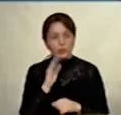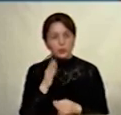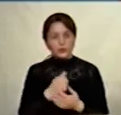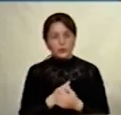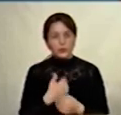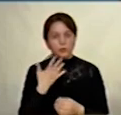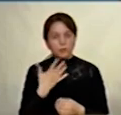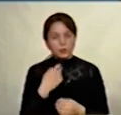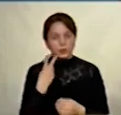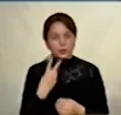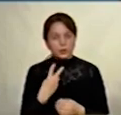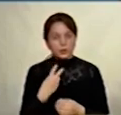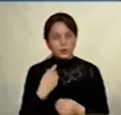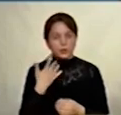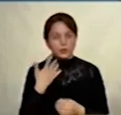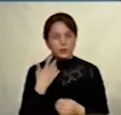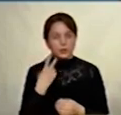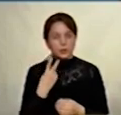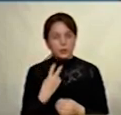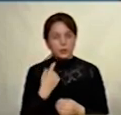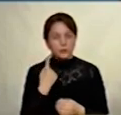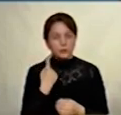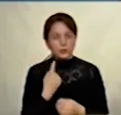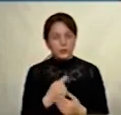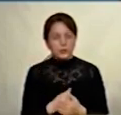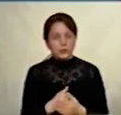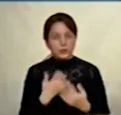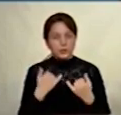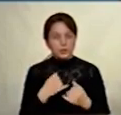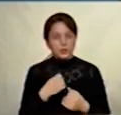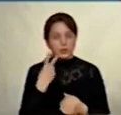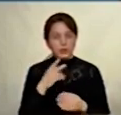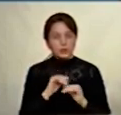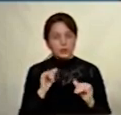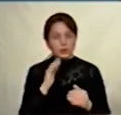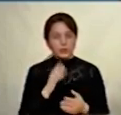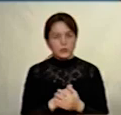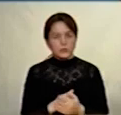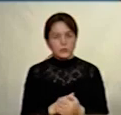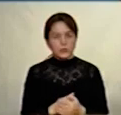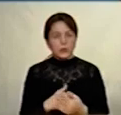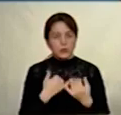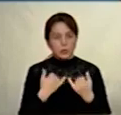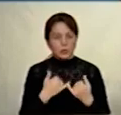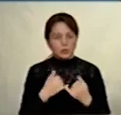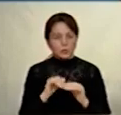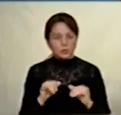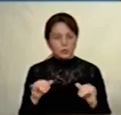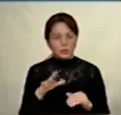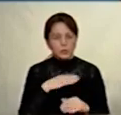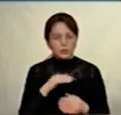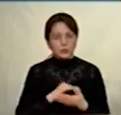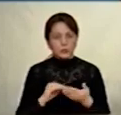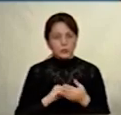5, 2, 2, 1. Endi esa 2 ga ko'paytiramiz. Bu esa hozirgina ko'paytirdik, yozib qo'ysak